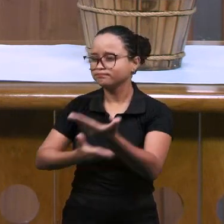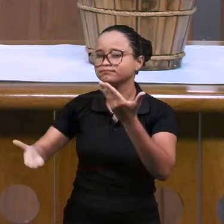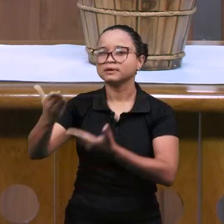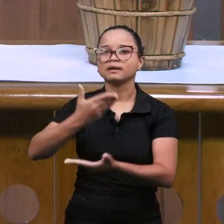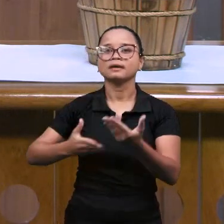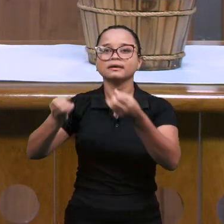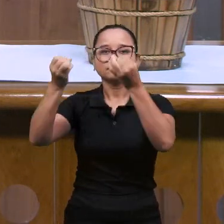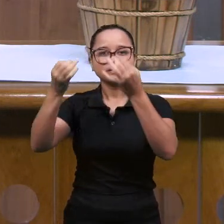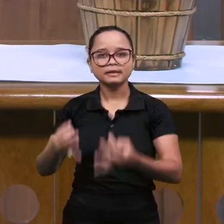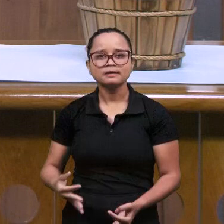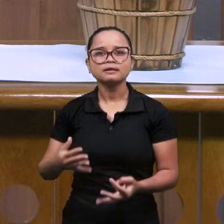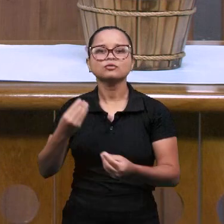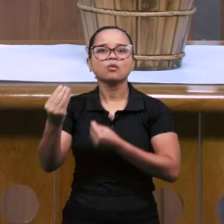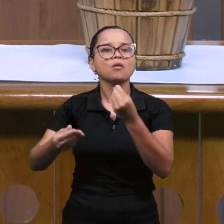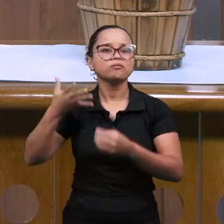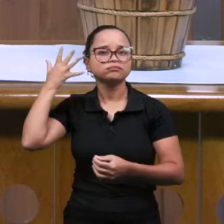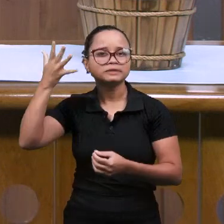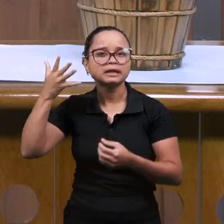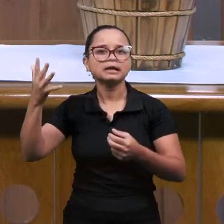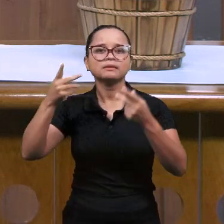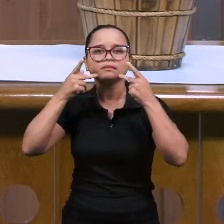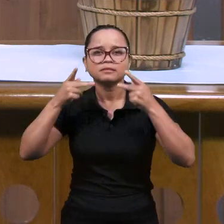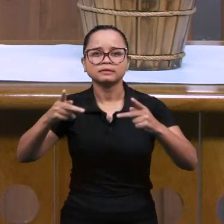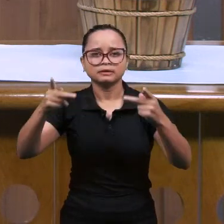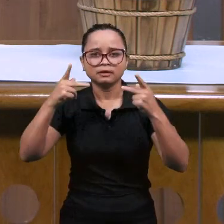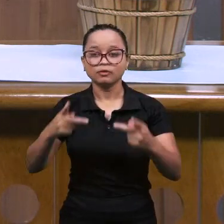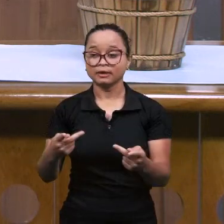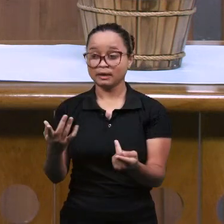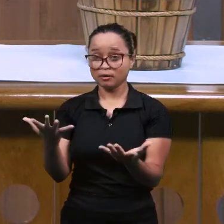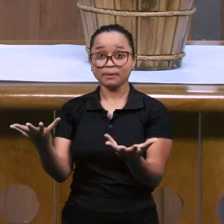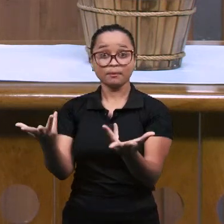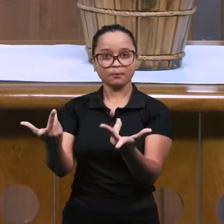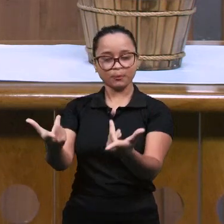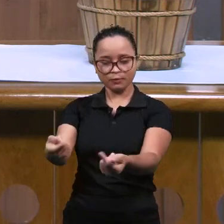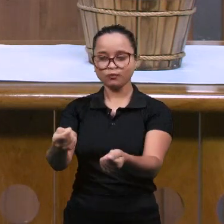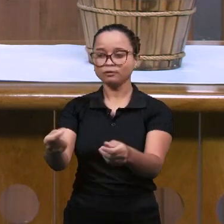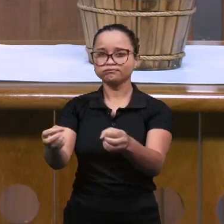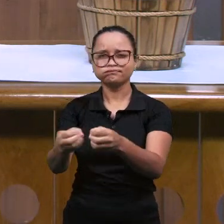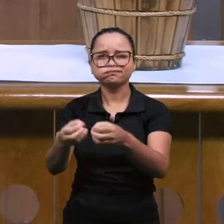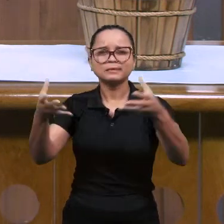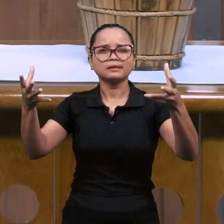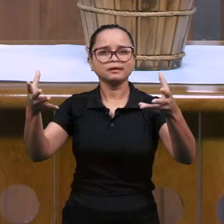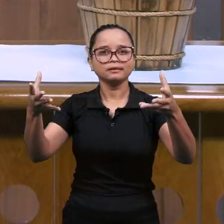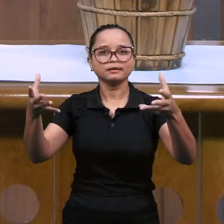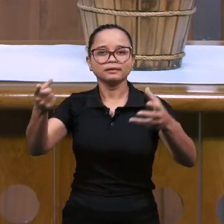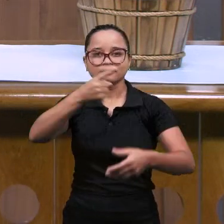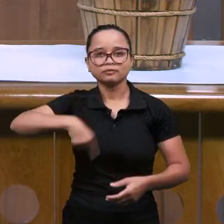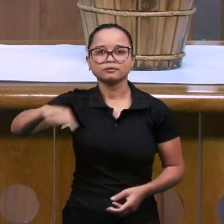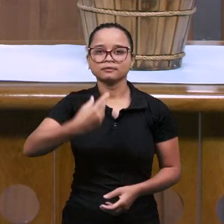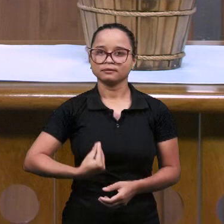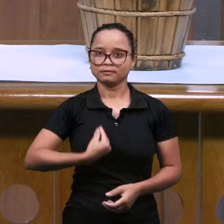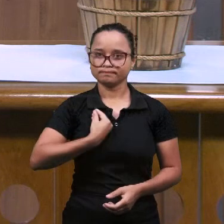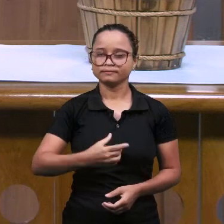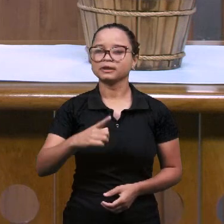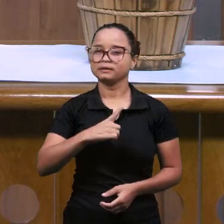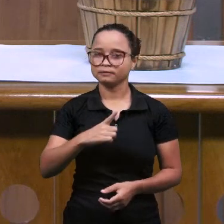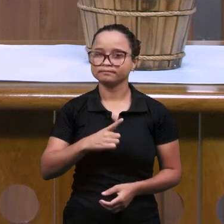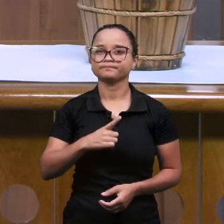ce message, qui est quelque chose d'extraordinaire, ce qui se passe avec nous ici.